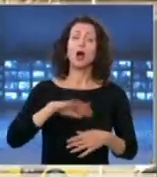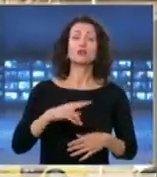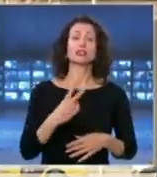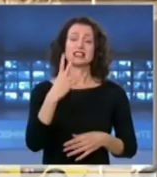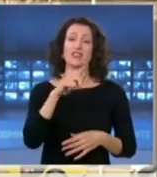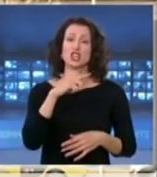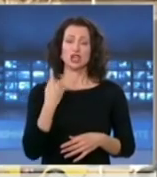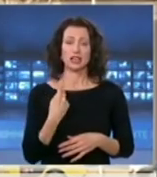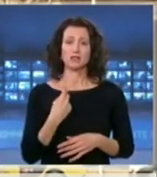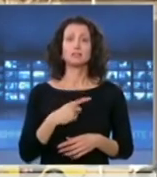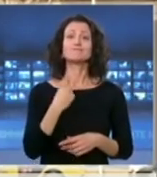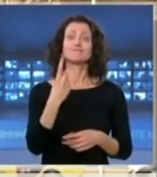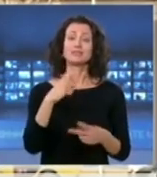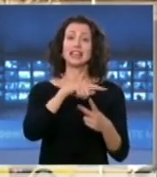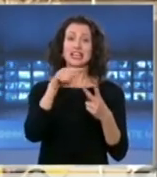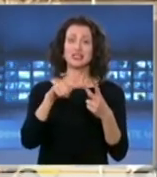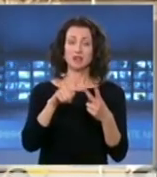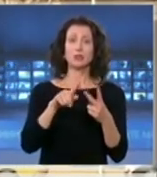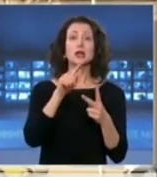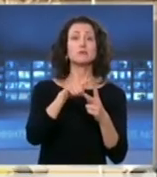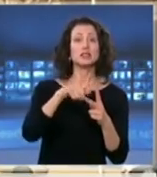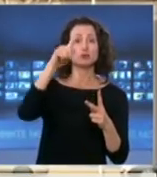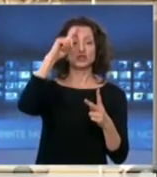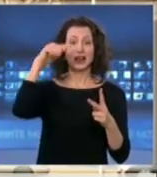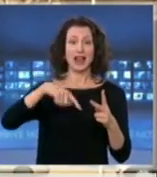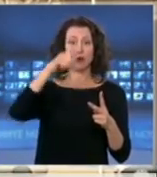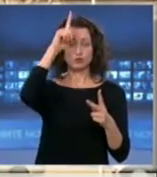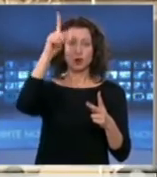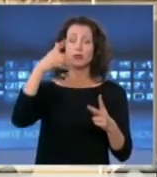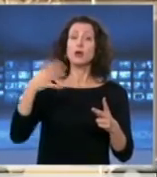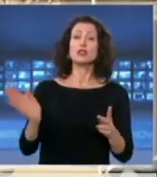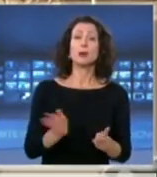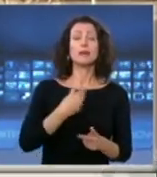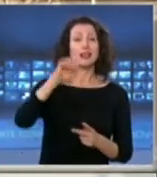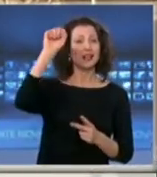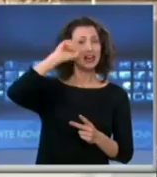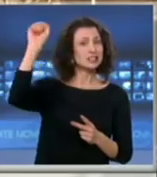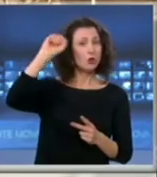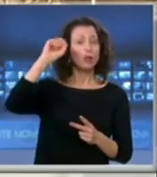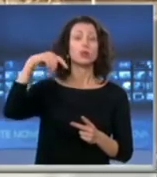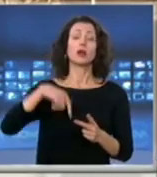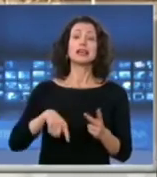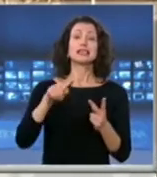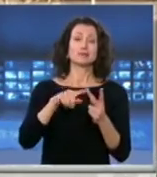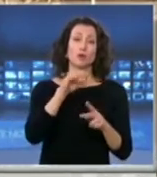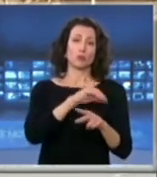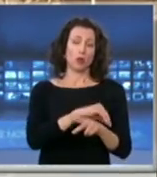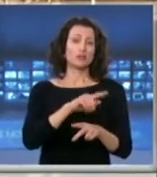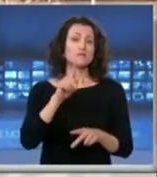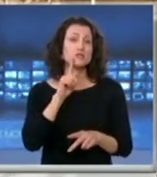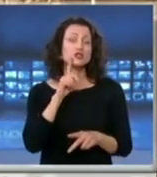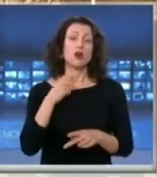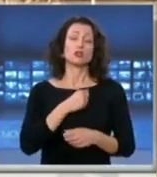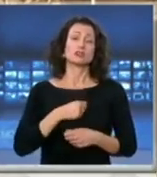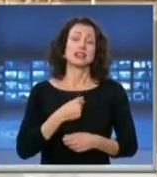жертви. Става въпрос за жена от София, която е прекарала инсулт, както и за мъж от Пловдив, който е страдал от хипертония. И двамата